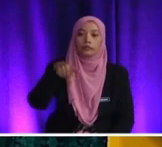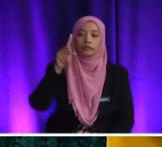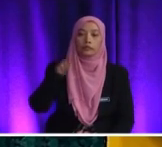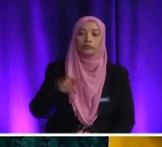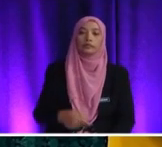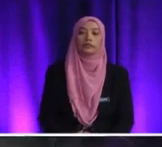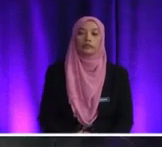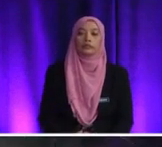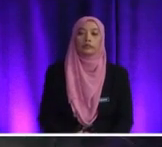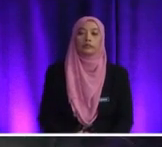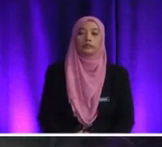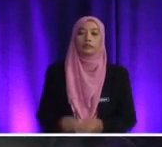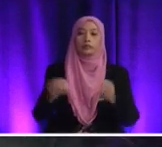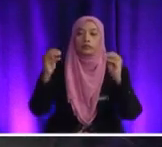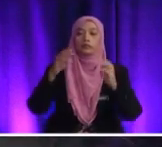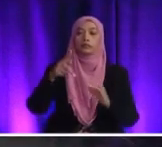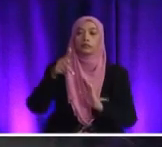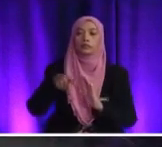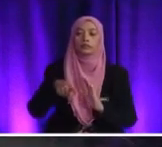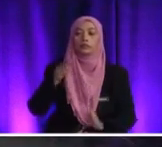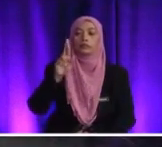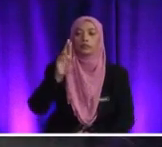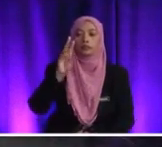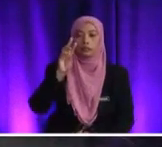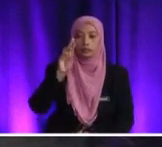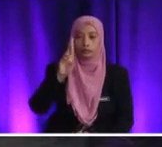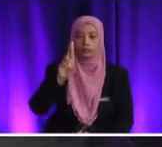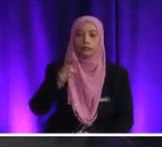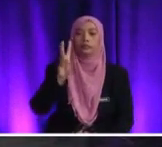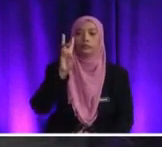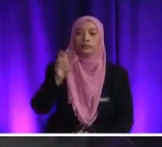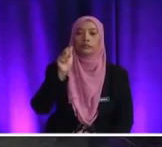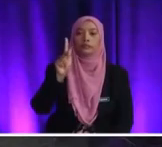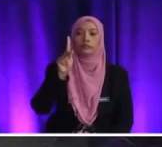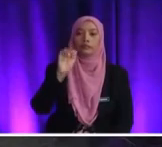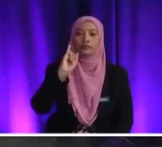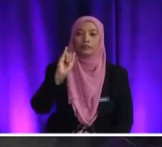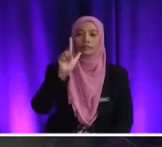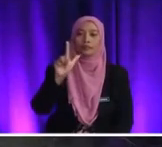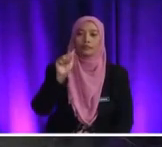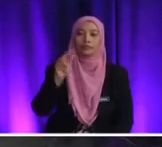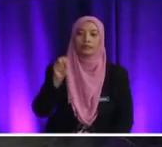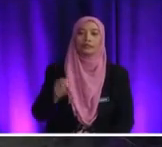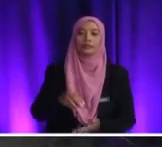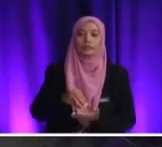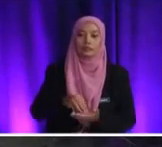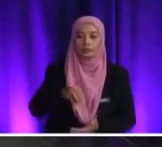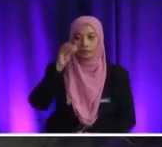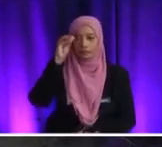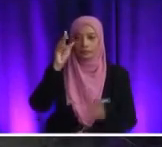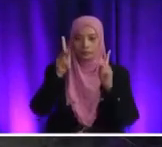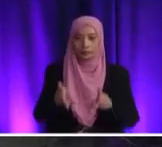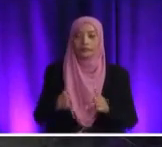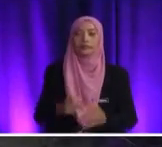tahu kawan pintunya majelis perwakilan pelajar nyoba presiden ya Dek hahaha si ramai peminat